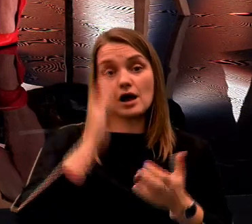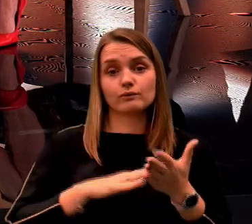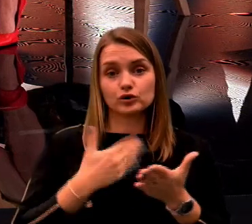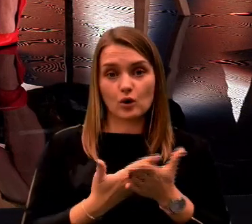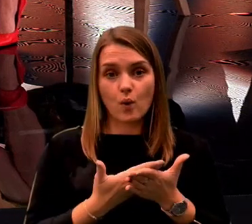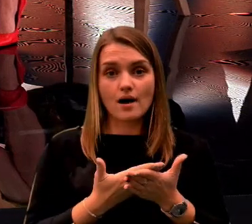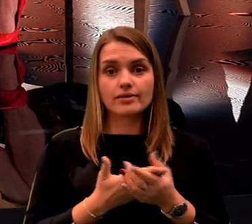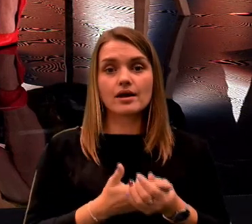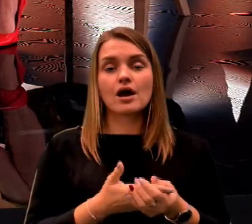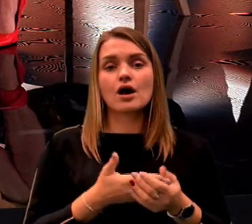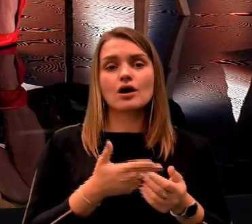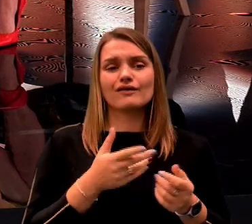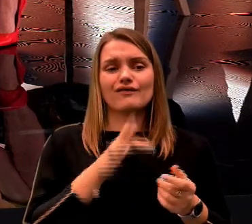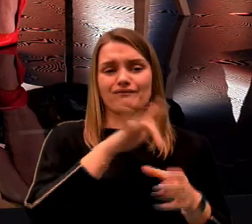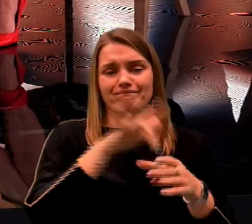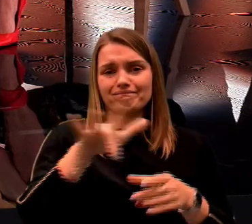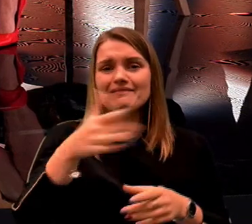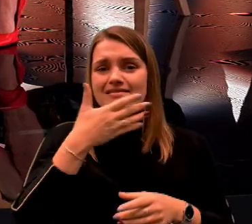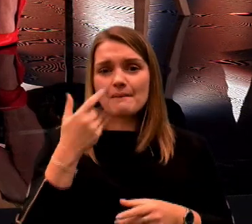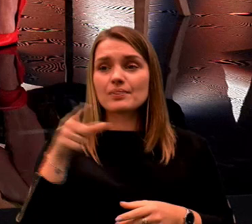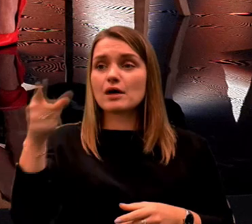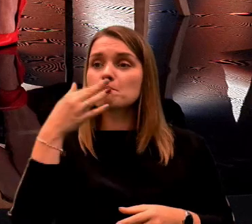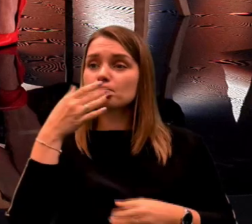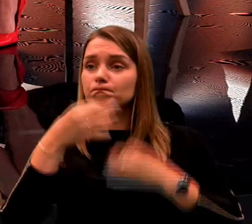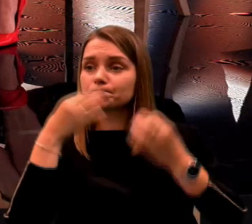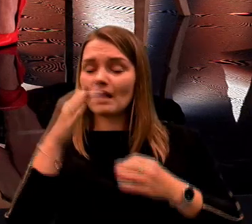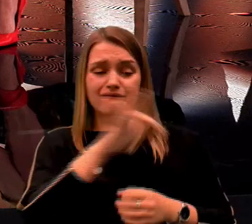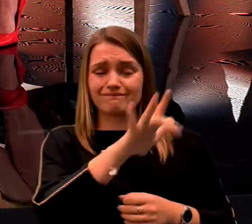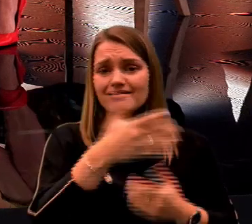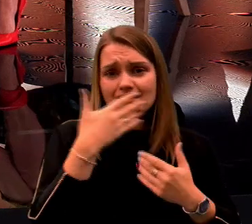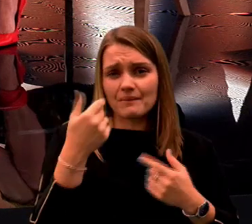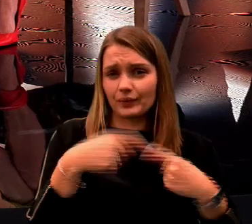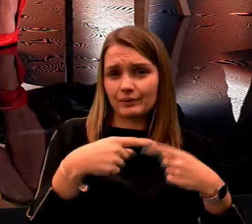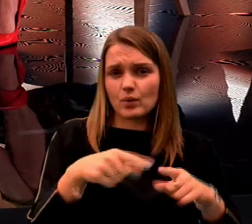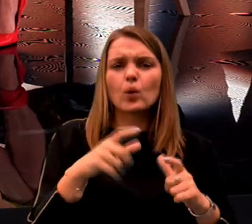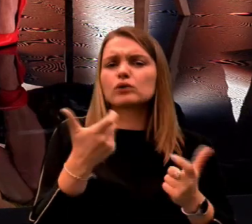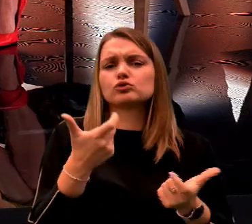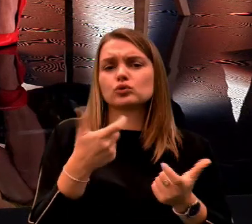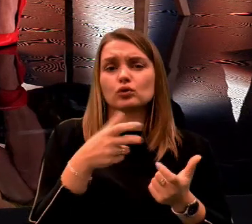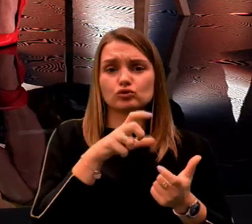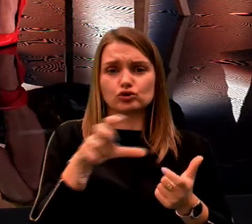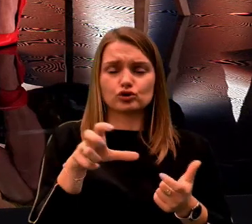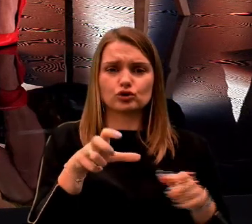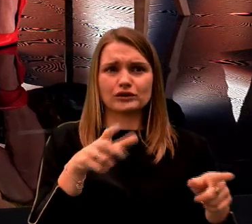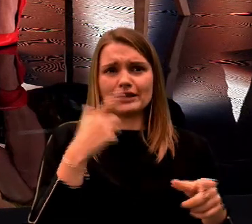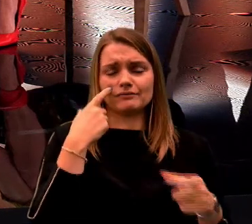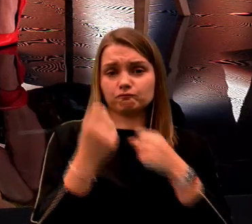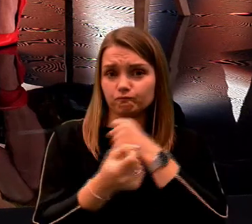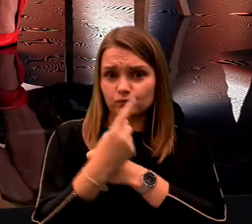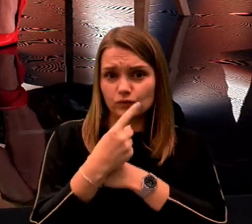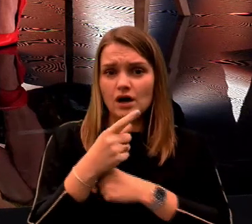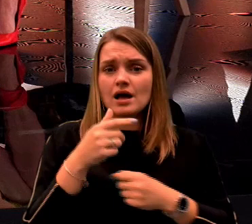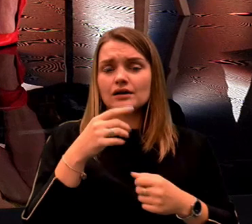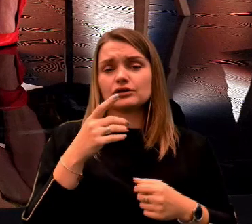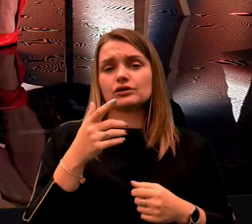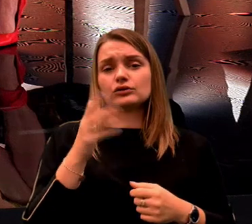czym ty mówisz, nie ma. Czy to jest tak, że my nieuchronnie idziemy w tym kierunku, czy to zawsze będzie awangarda? To znaczy, czy właśnie to młode